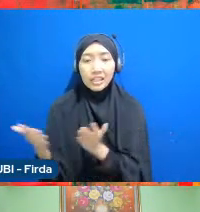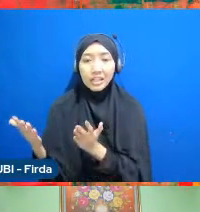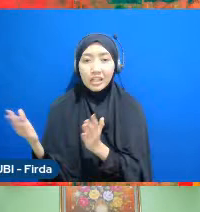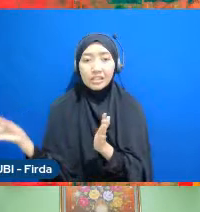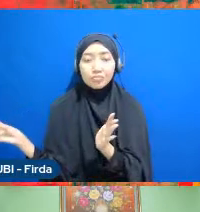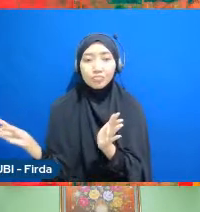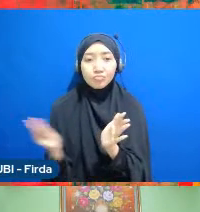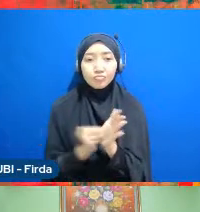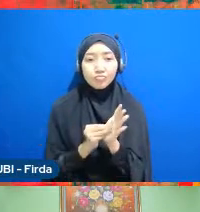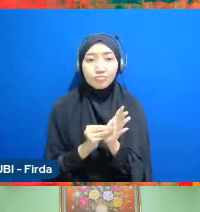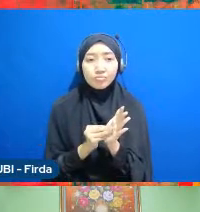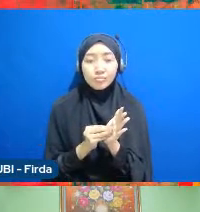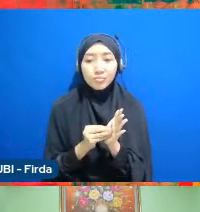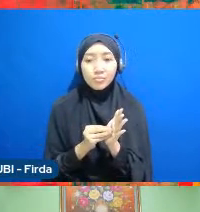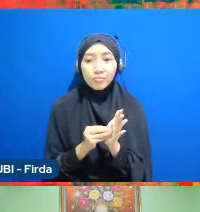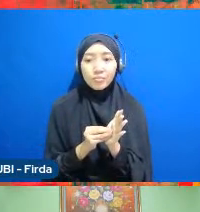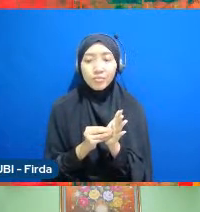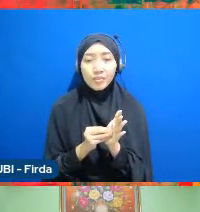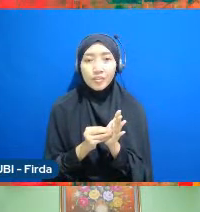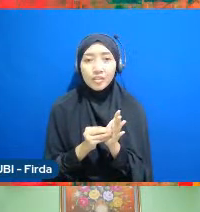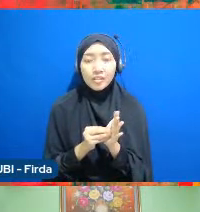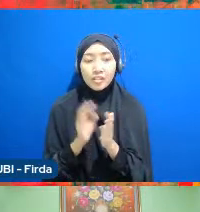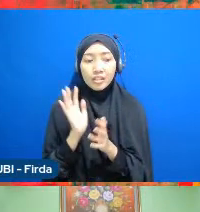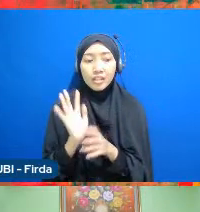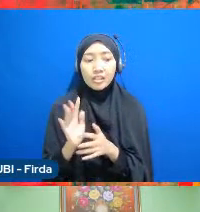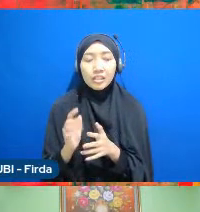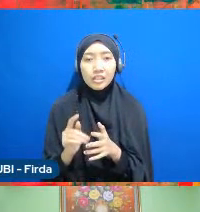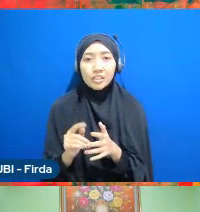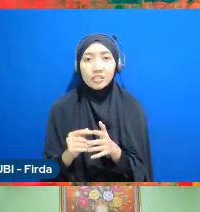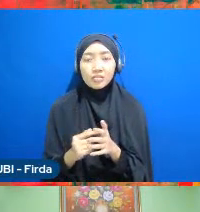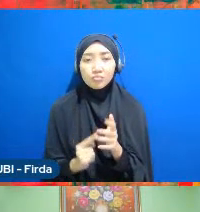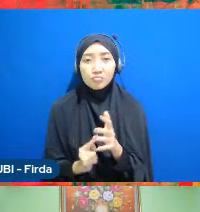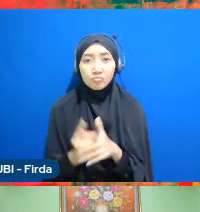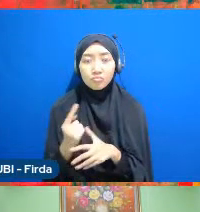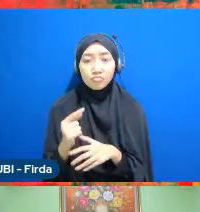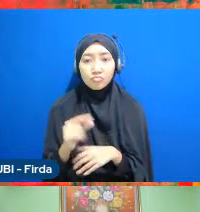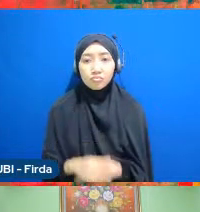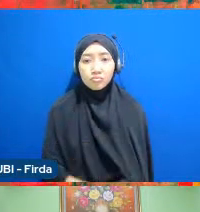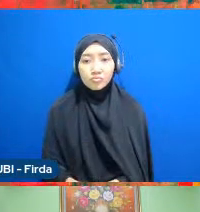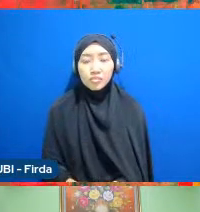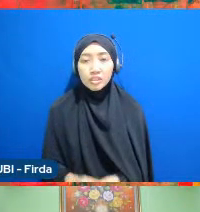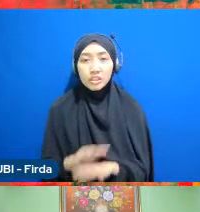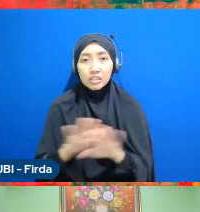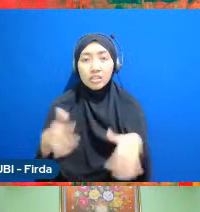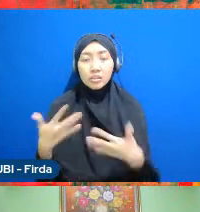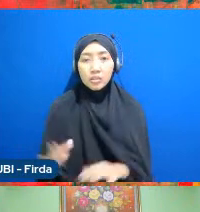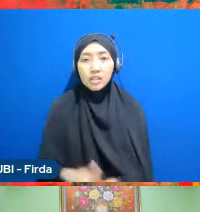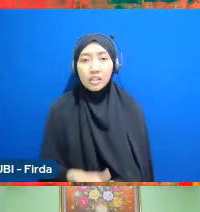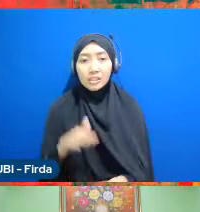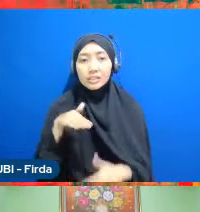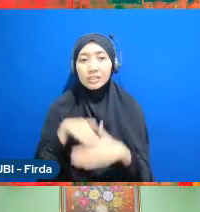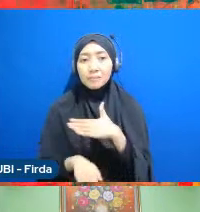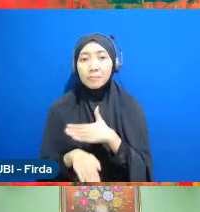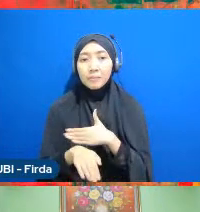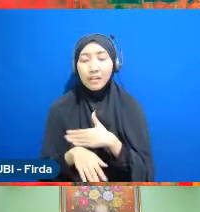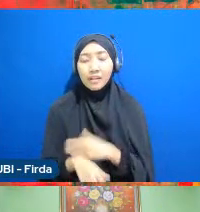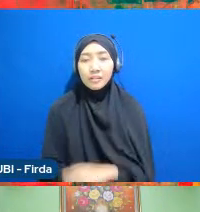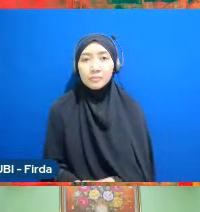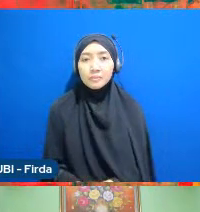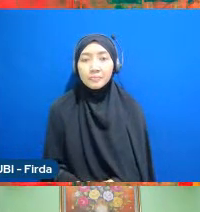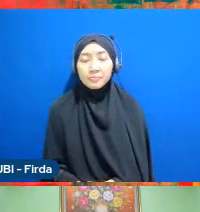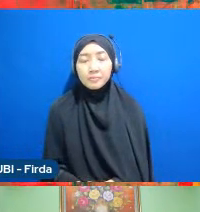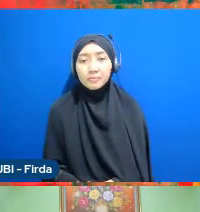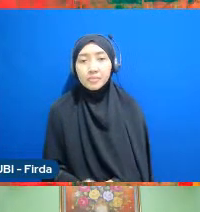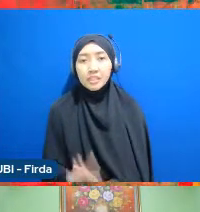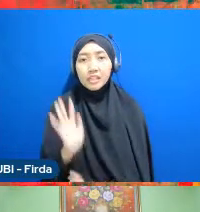diupload tanda tangannya di sini lalu diunggah. Dan setelah selesai jangan lupa untuk disimpan.